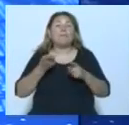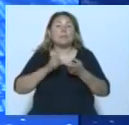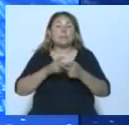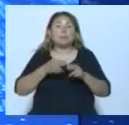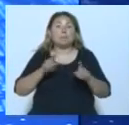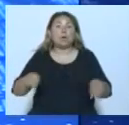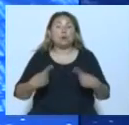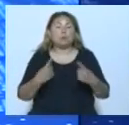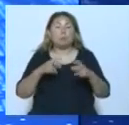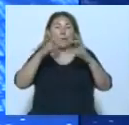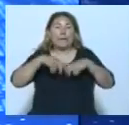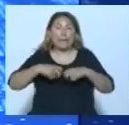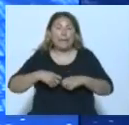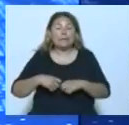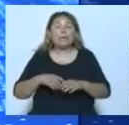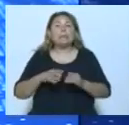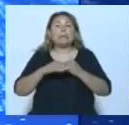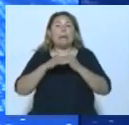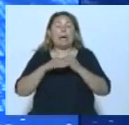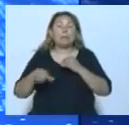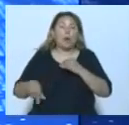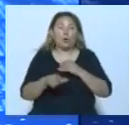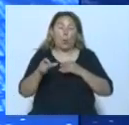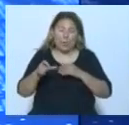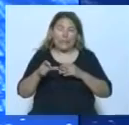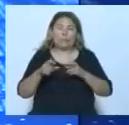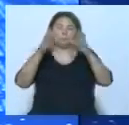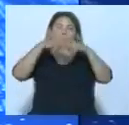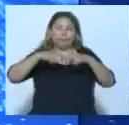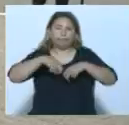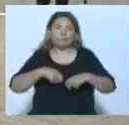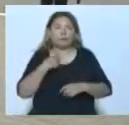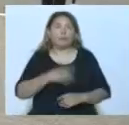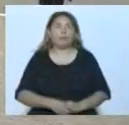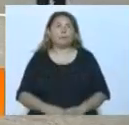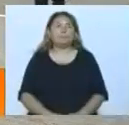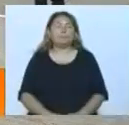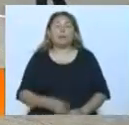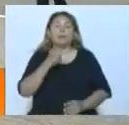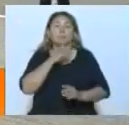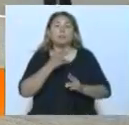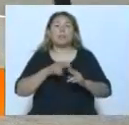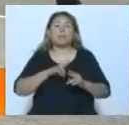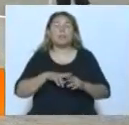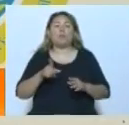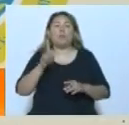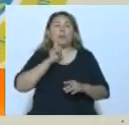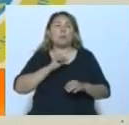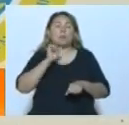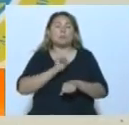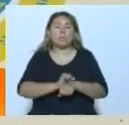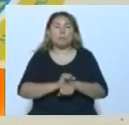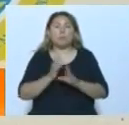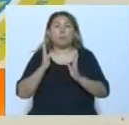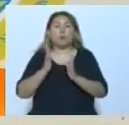был организован рейд на трассе республиканского значения. Подробнее в следующем материале. Несмотря на то, что это временное ограничение для больших